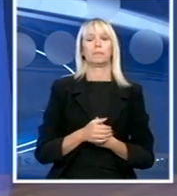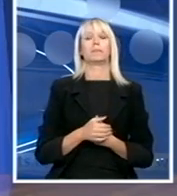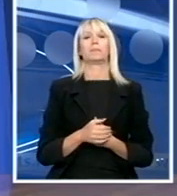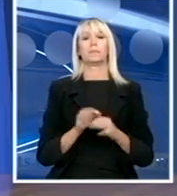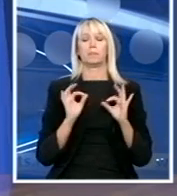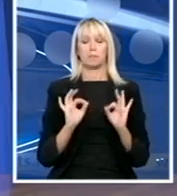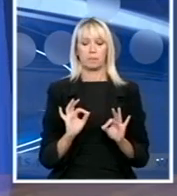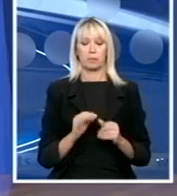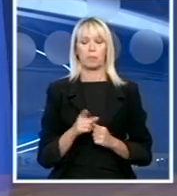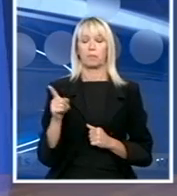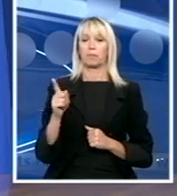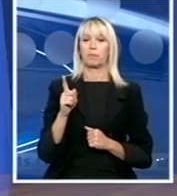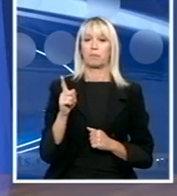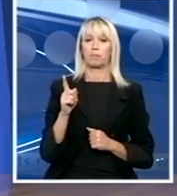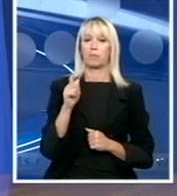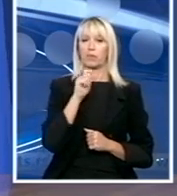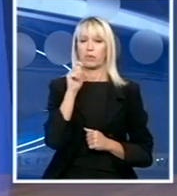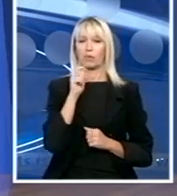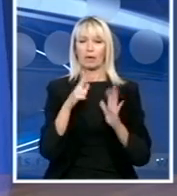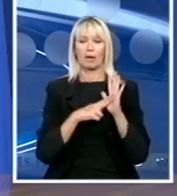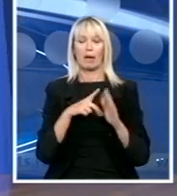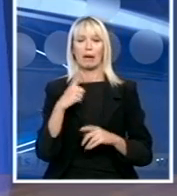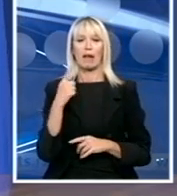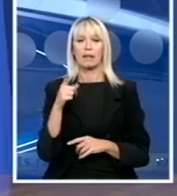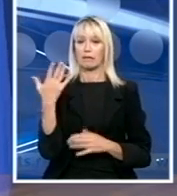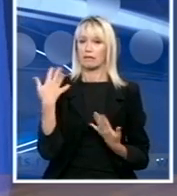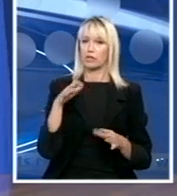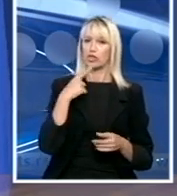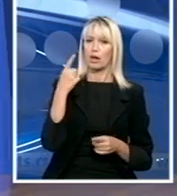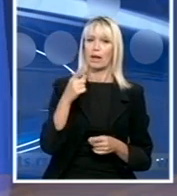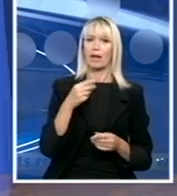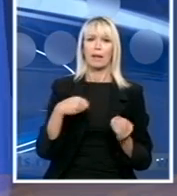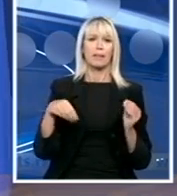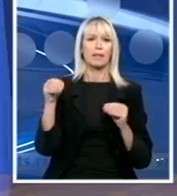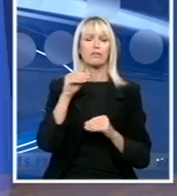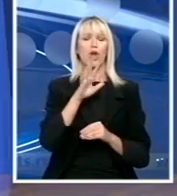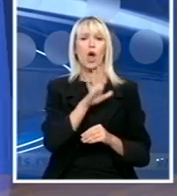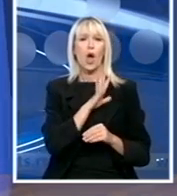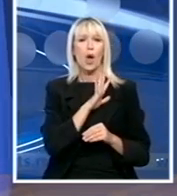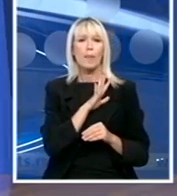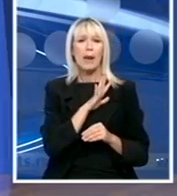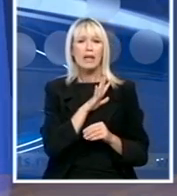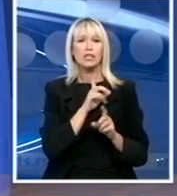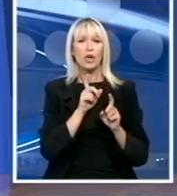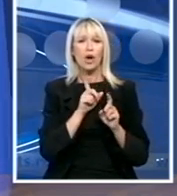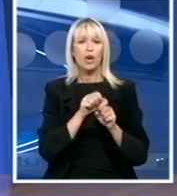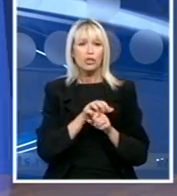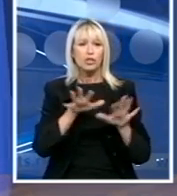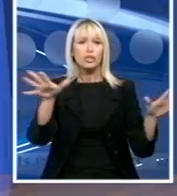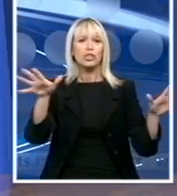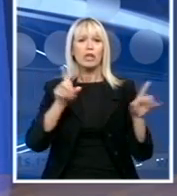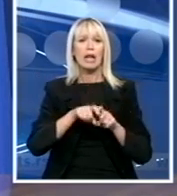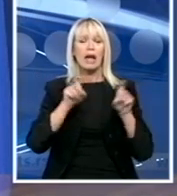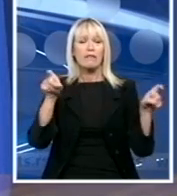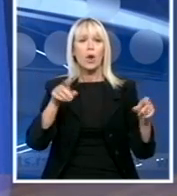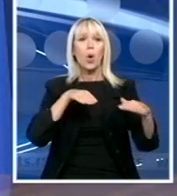da je zapravo najveća opasnost širenja virusa u zatvorenim prostorima. Mi sad imamo ovde